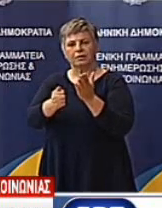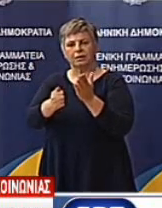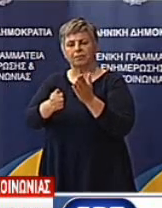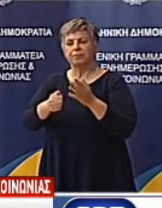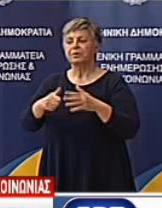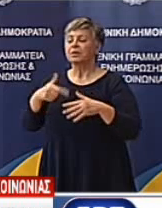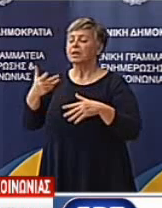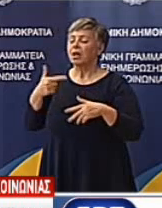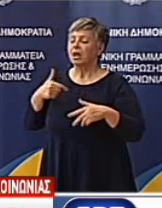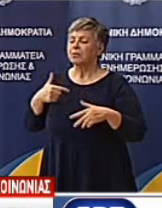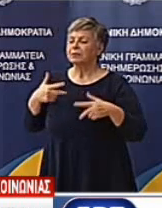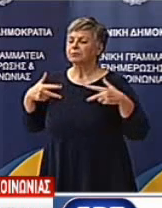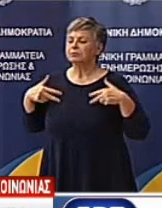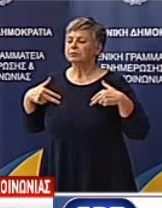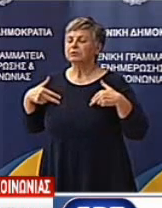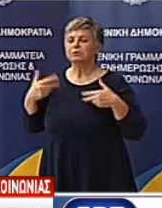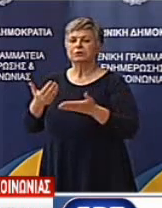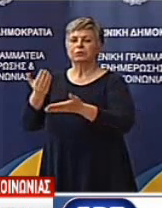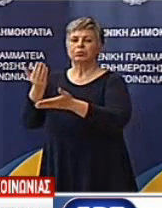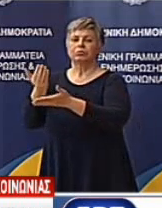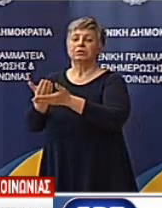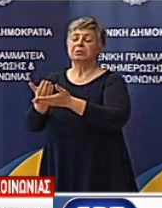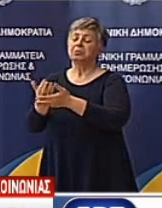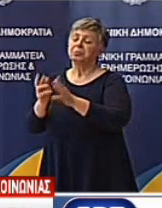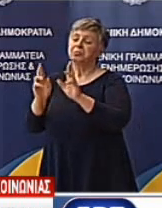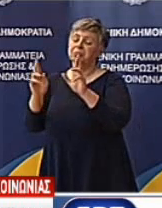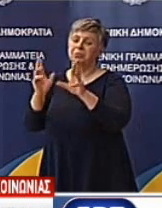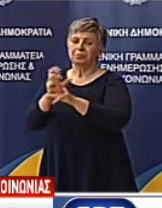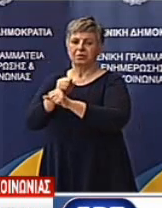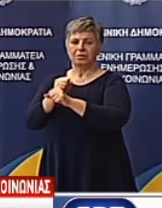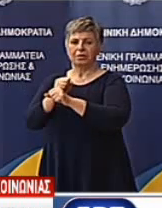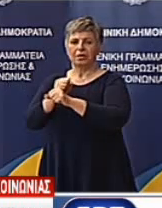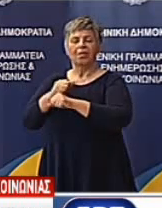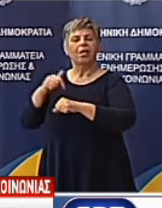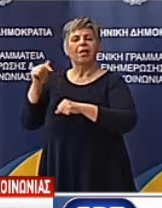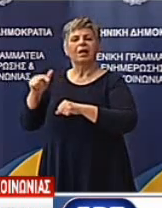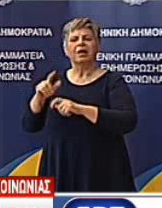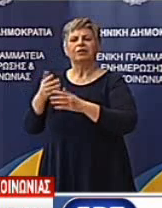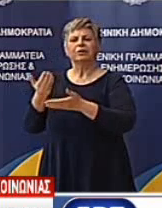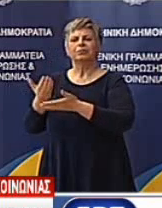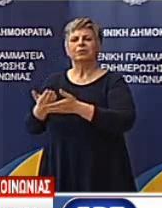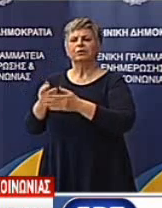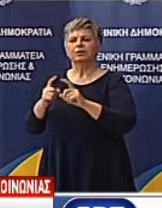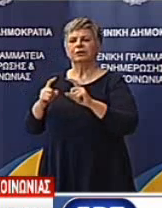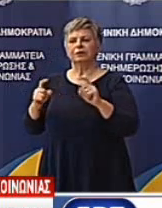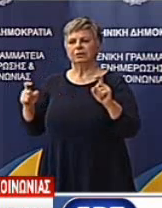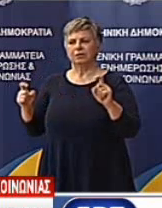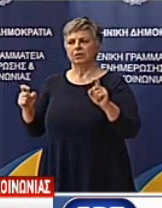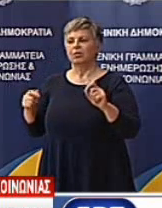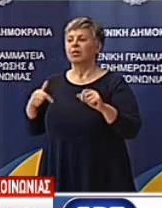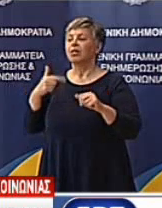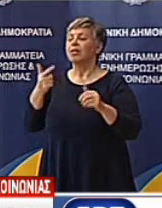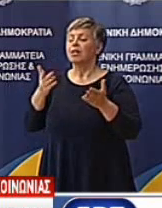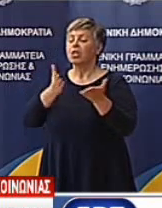πολύ φιλόδοξη πρόταση, η οποία πρόταση έχει χαρακτηριστικά δίκαιου ίσων